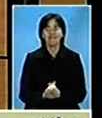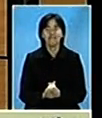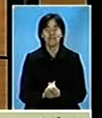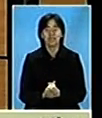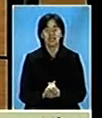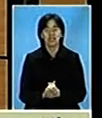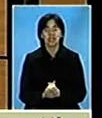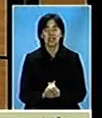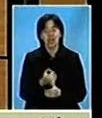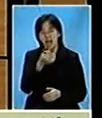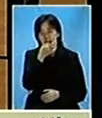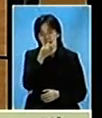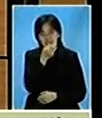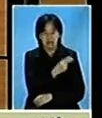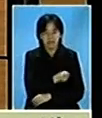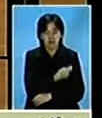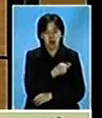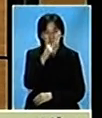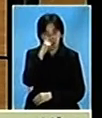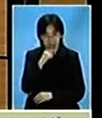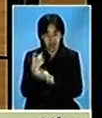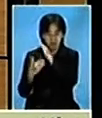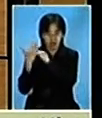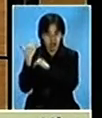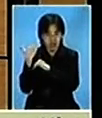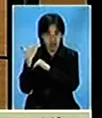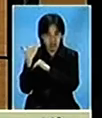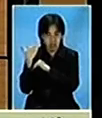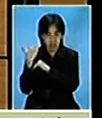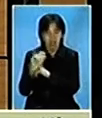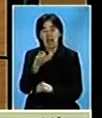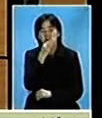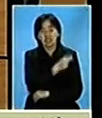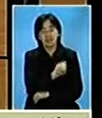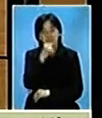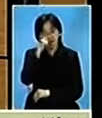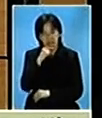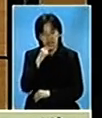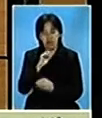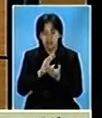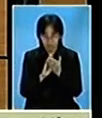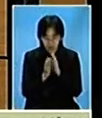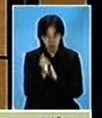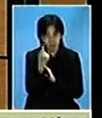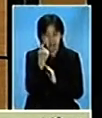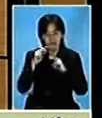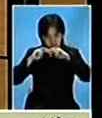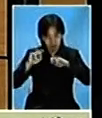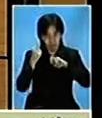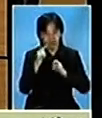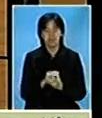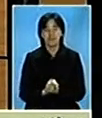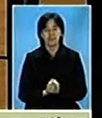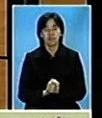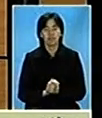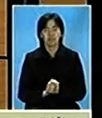ประกอบวิชาชีพการแพทย์ไทยแผนขออภัยครับการประกอบวิชาชีพการแพทย์แผนไทยประยุกต์หมายความว่า